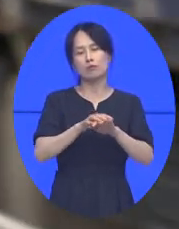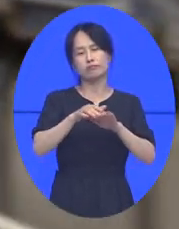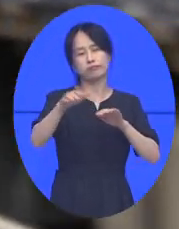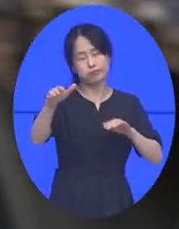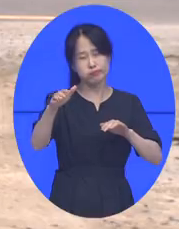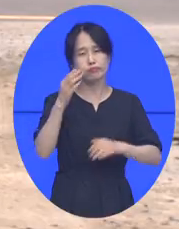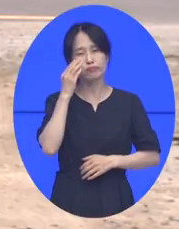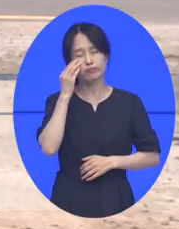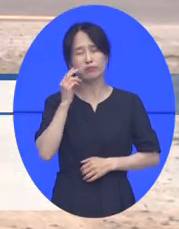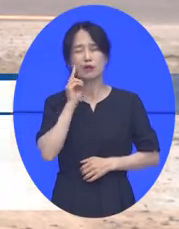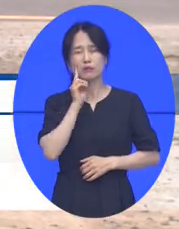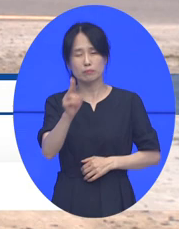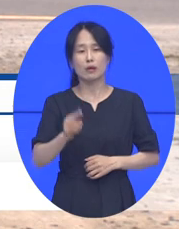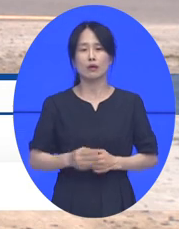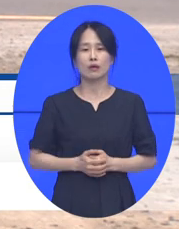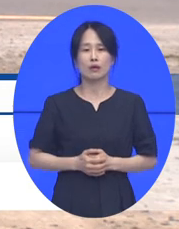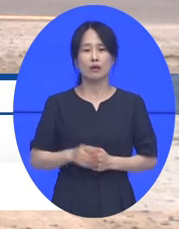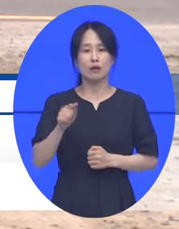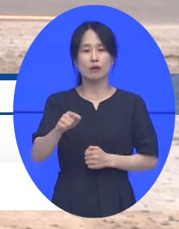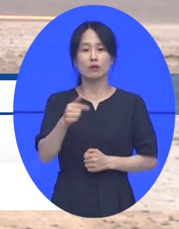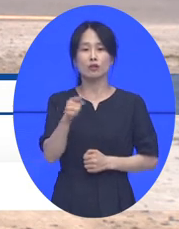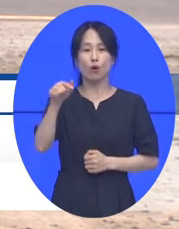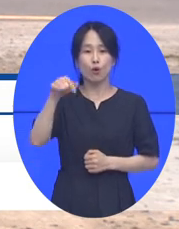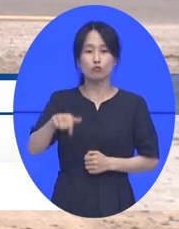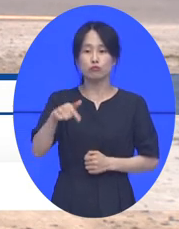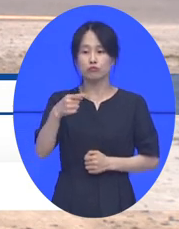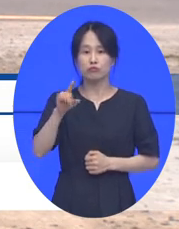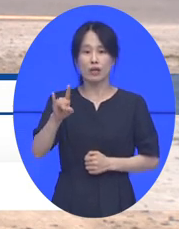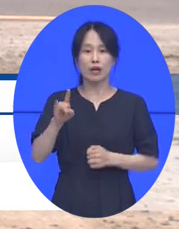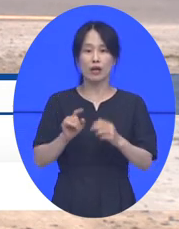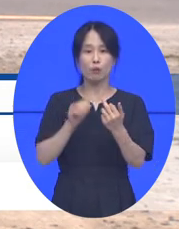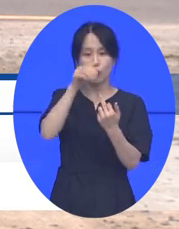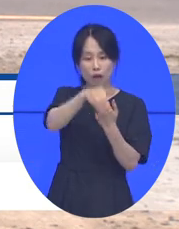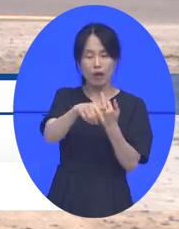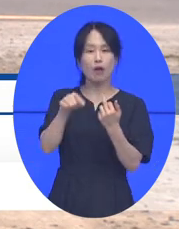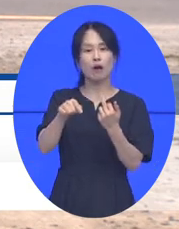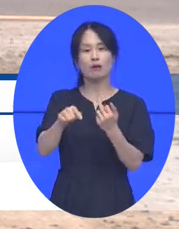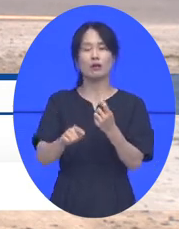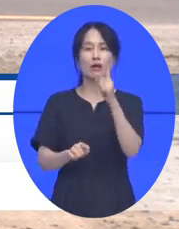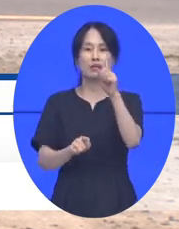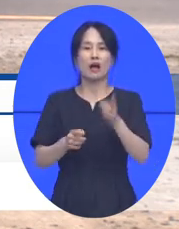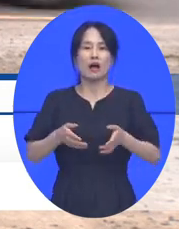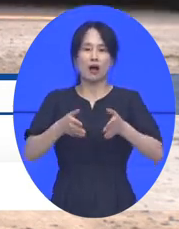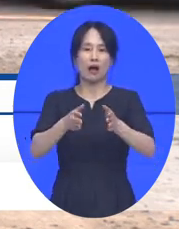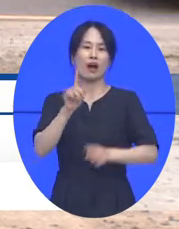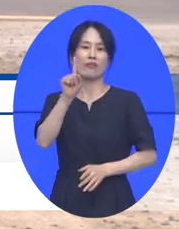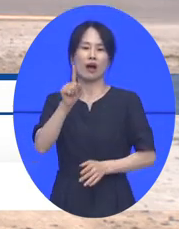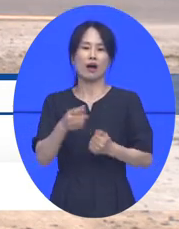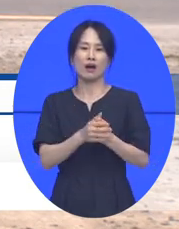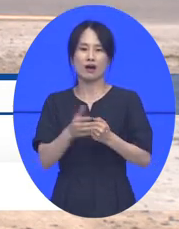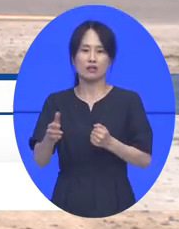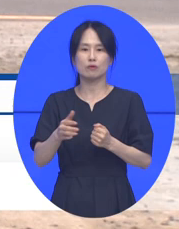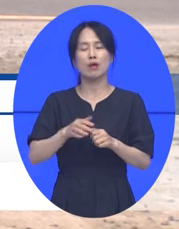너군의요 고개가 엄청 거기서부터 차선이 하나씩이어서 그래서